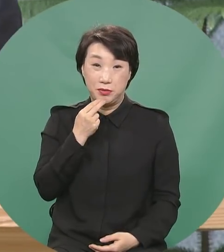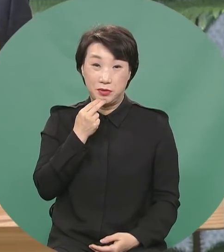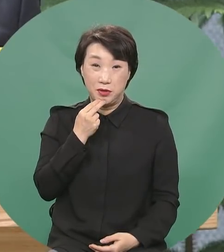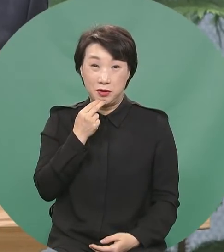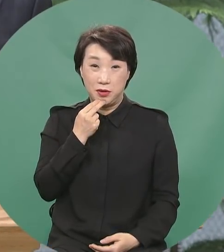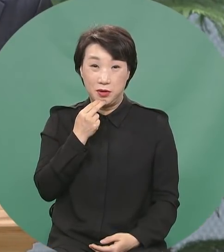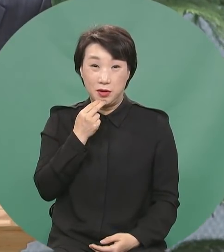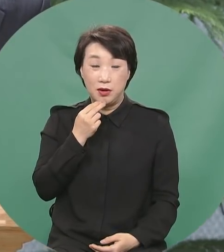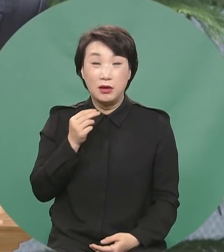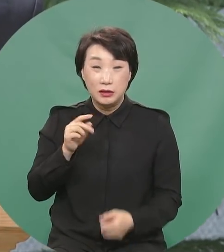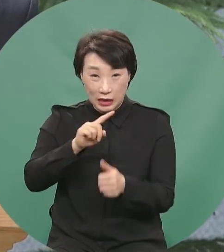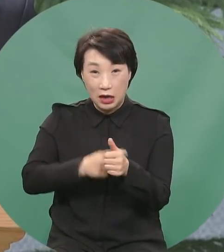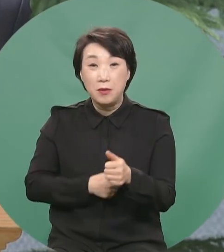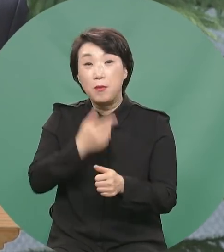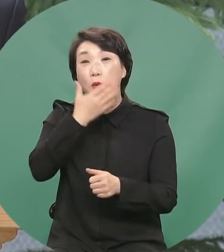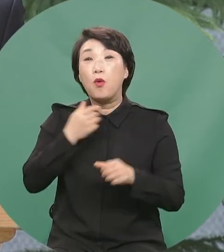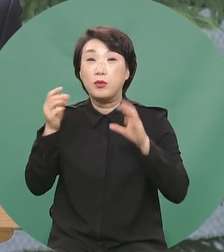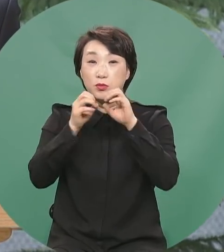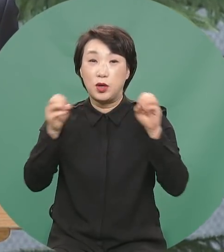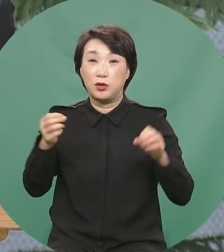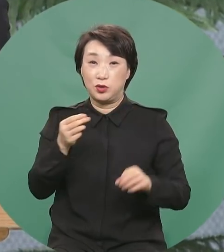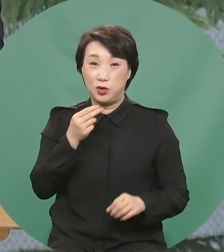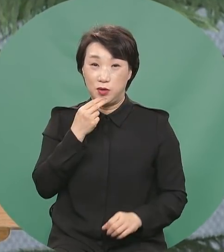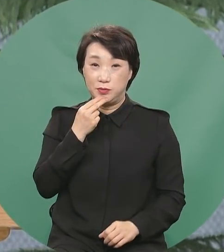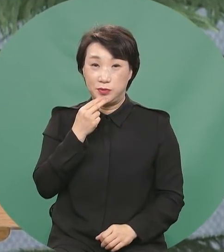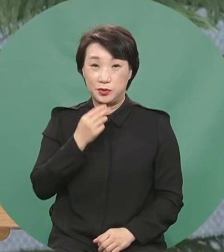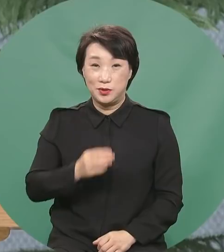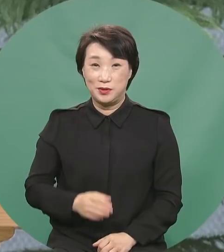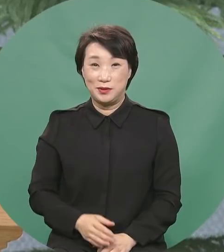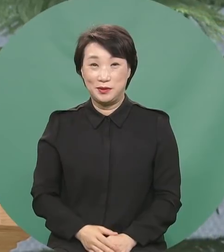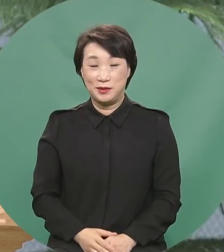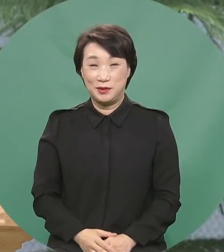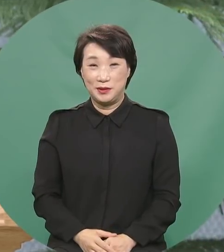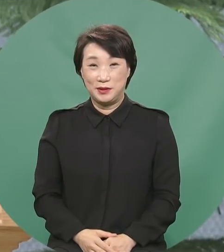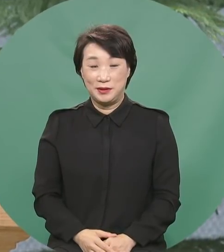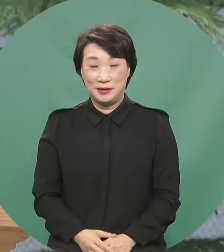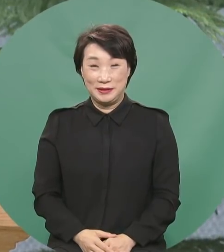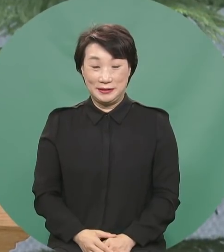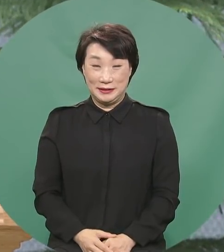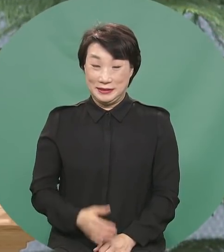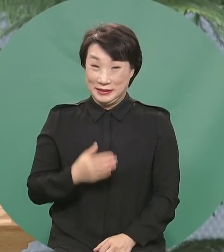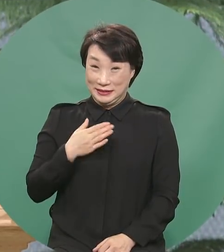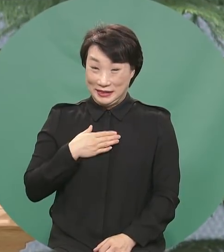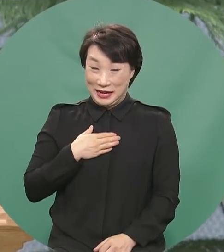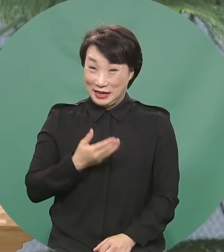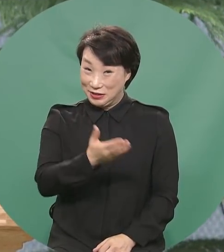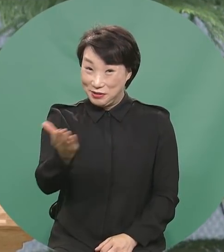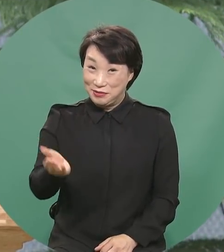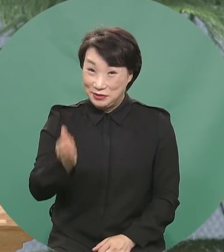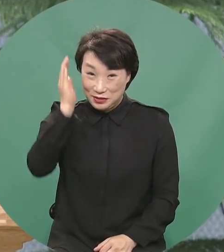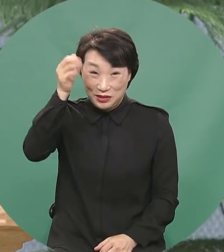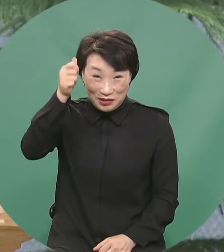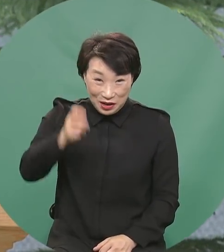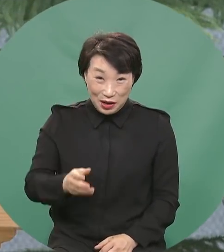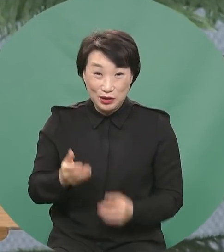복음을 전하지 않는 거예요. 예, 제 자주 여러분에게